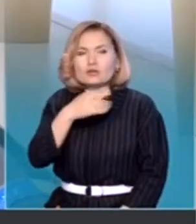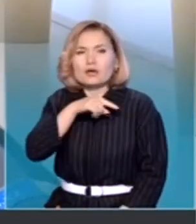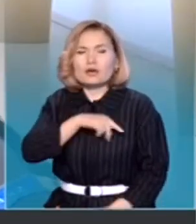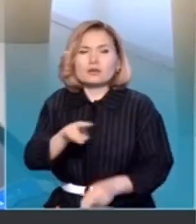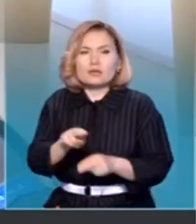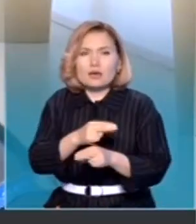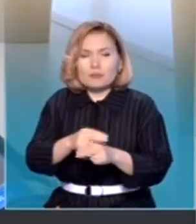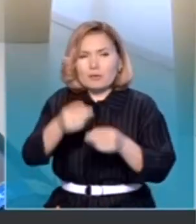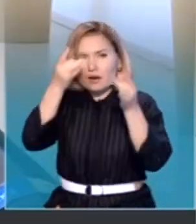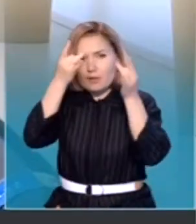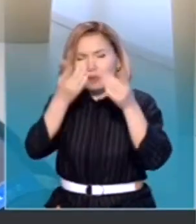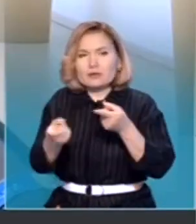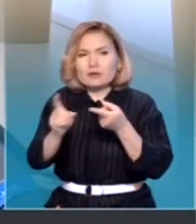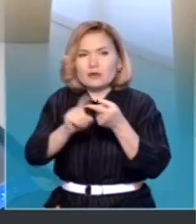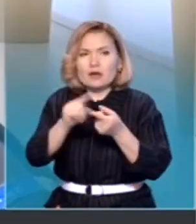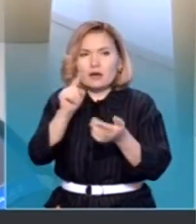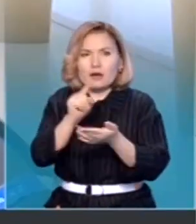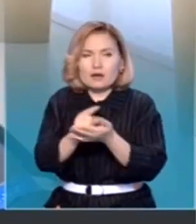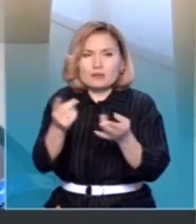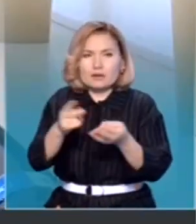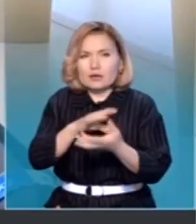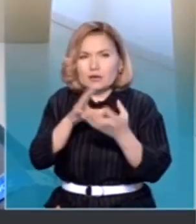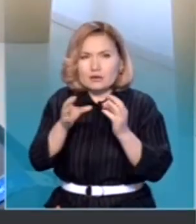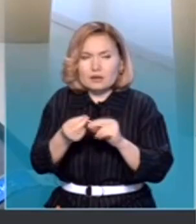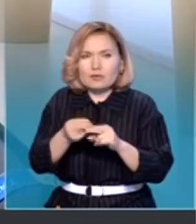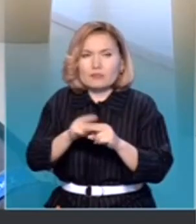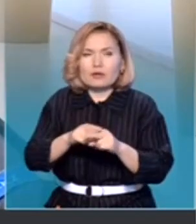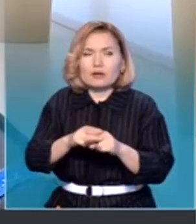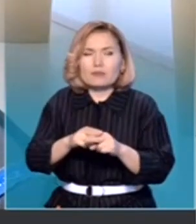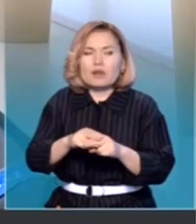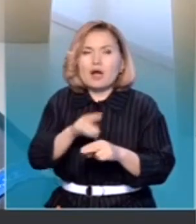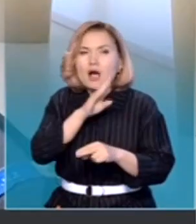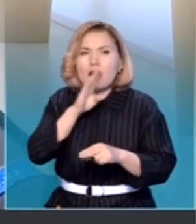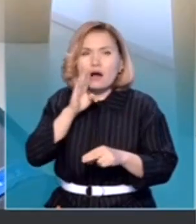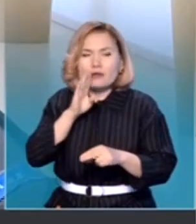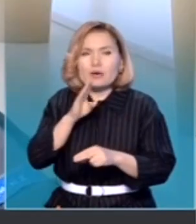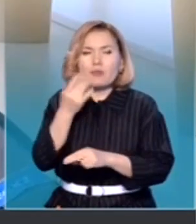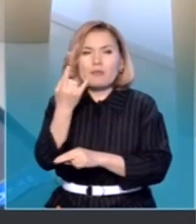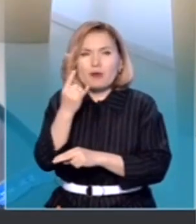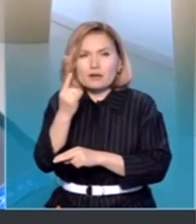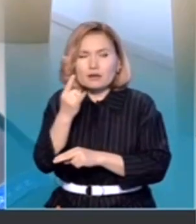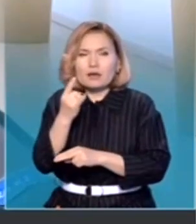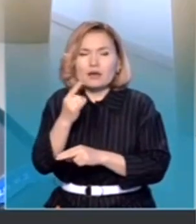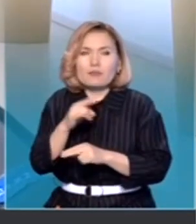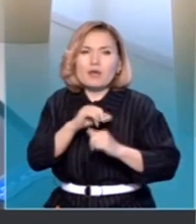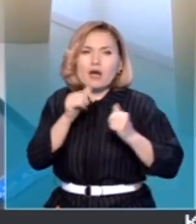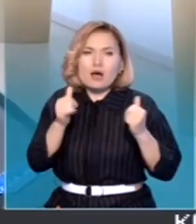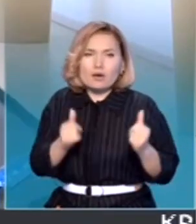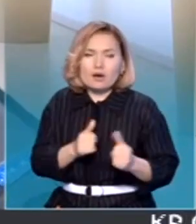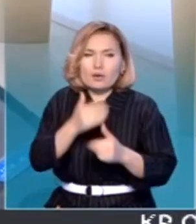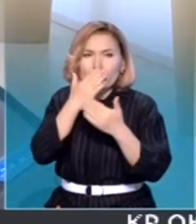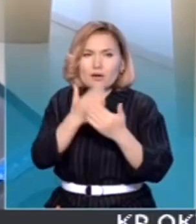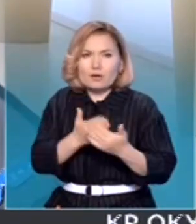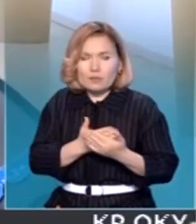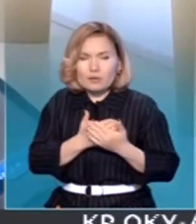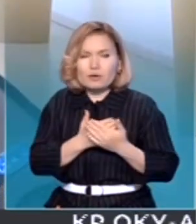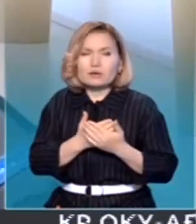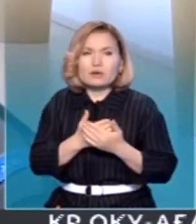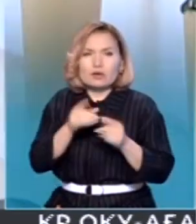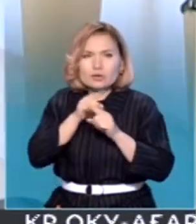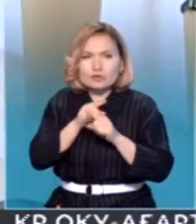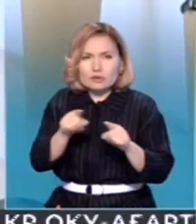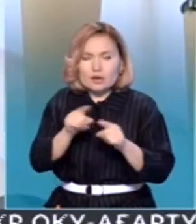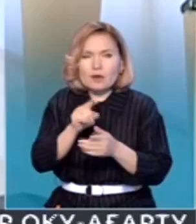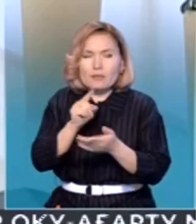тәрбиесінің мәдениетімен ұштастыра отырып, біз осы ана мен баланың арасындағы мейірімділік сезімді